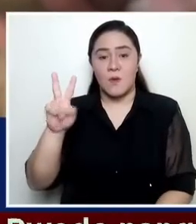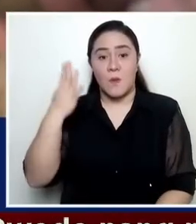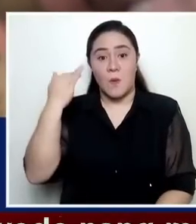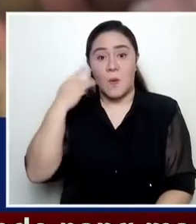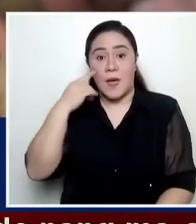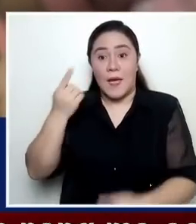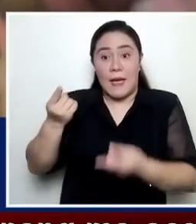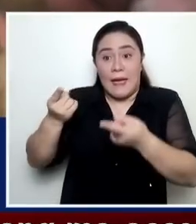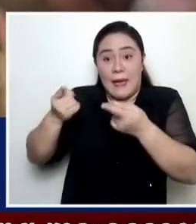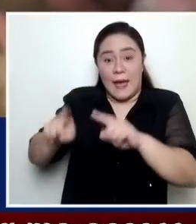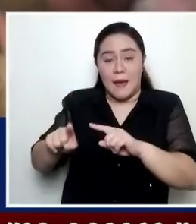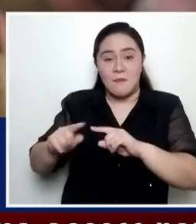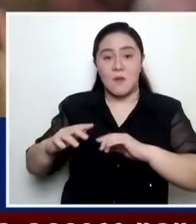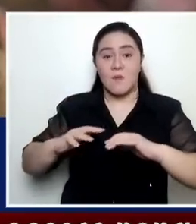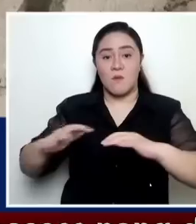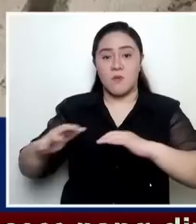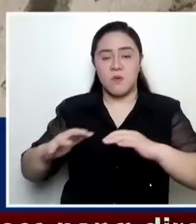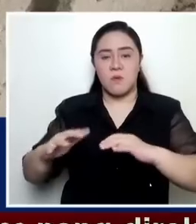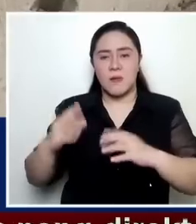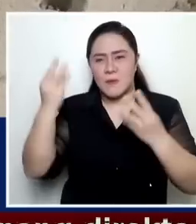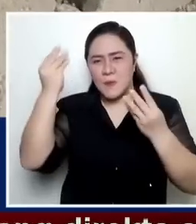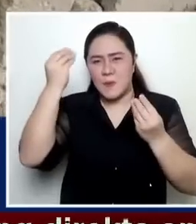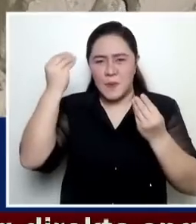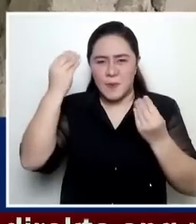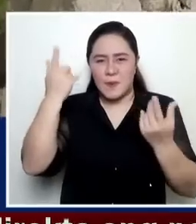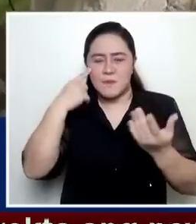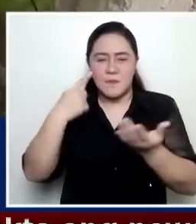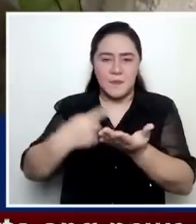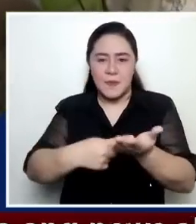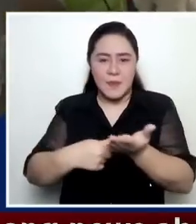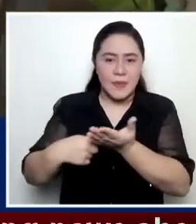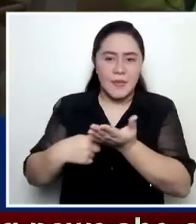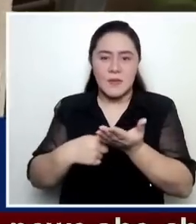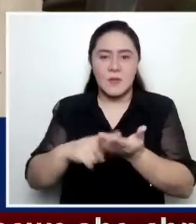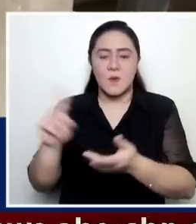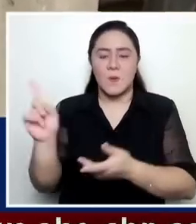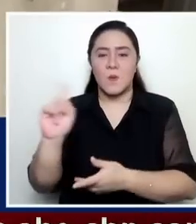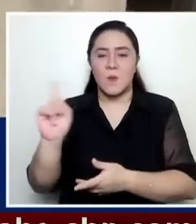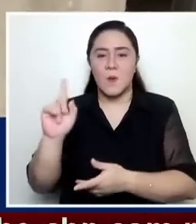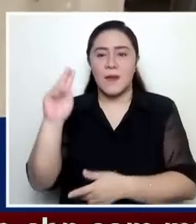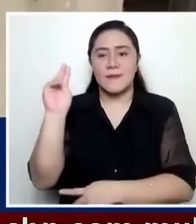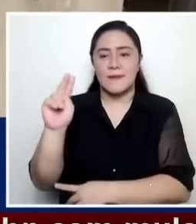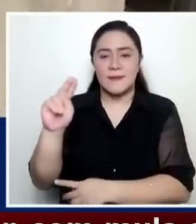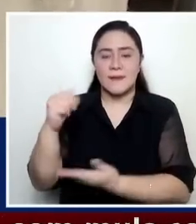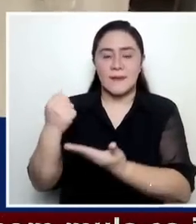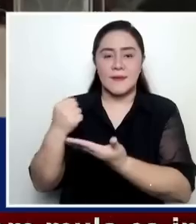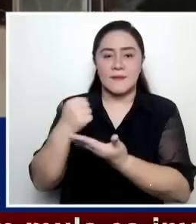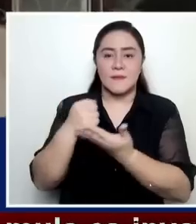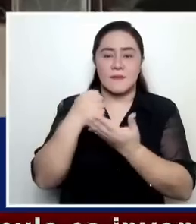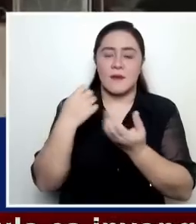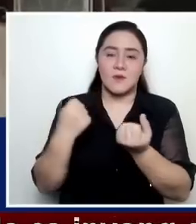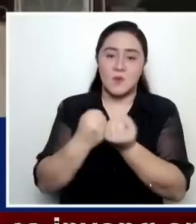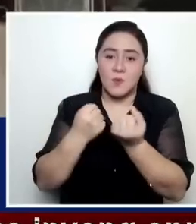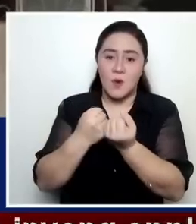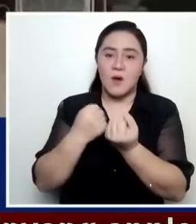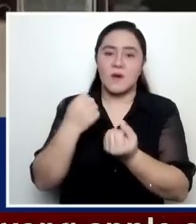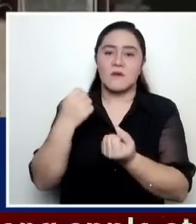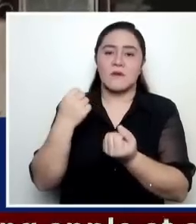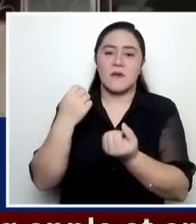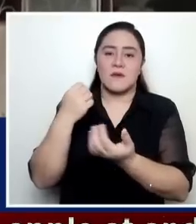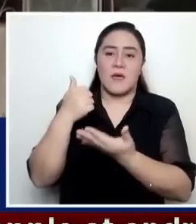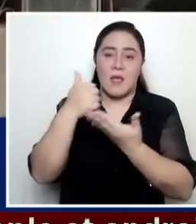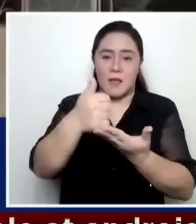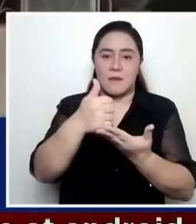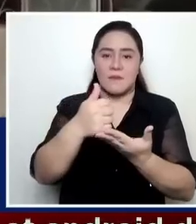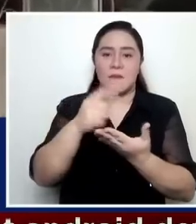lindol, ay pinag-iisipan pa nila kung anong ma-extend. Ang importante sa kanila mula kahapon ay makapagbigay ng maiinom na